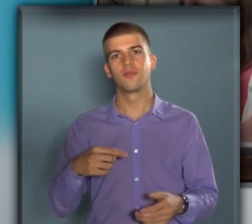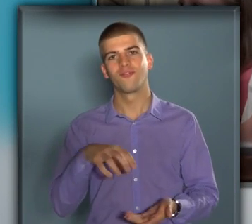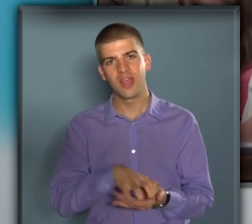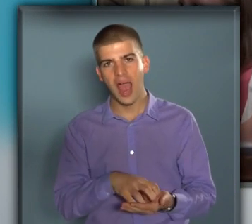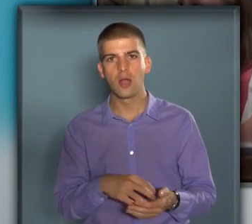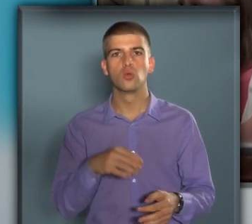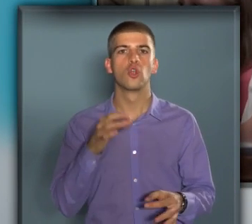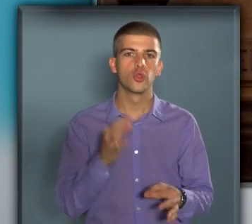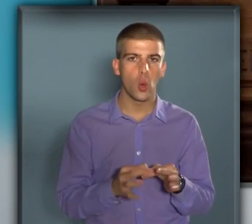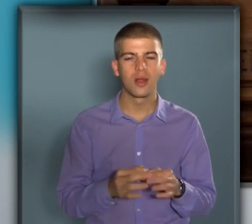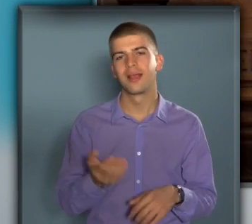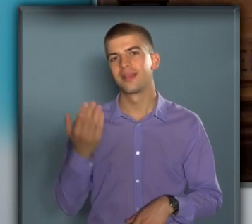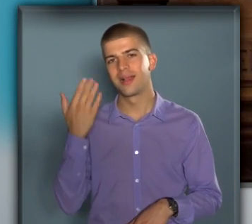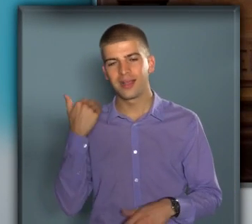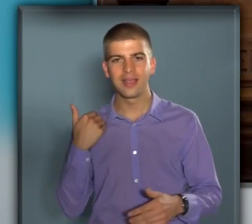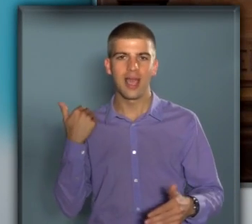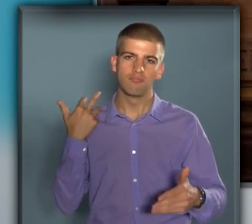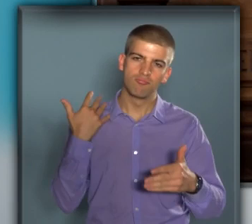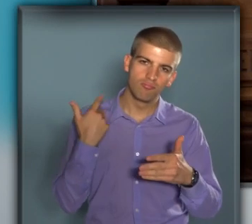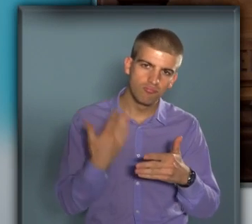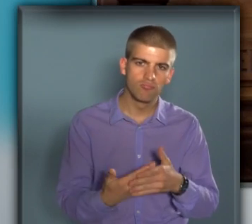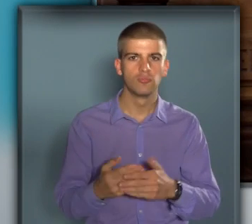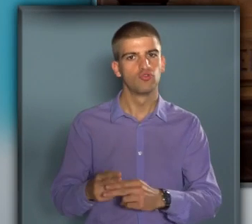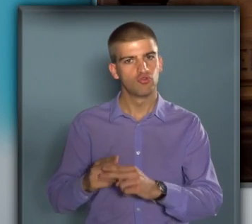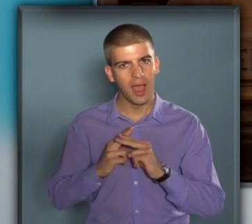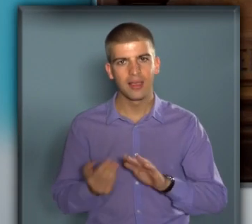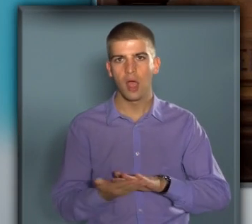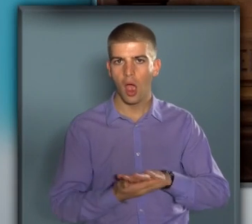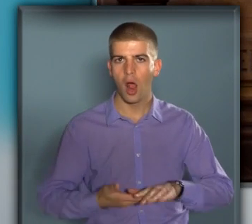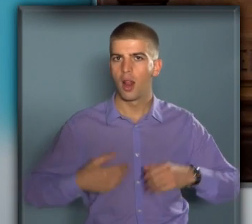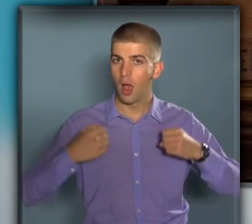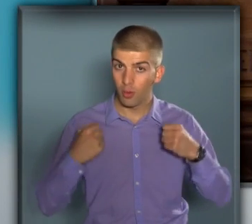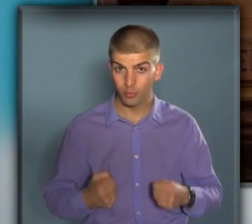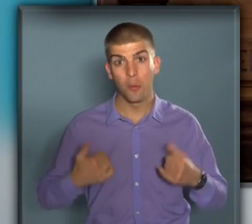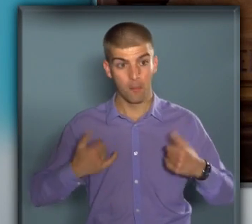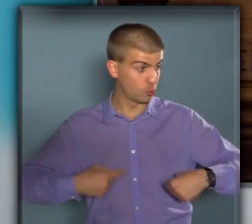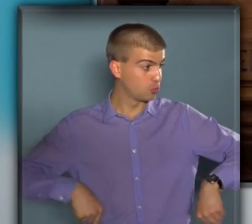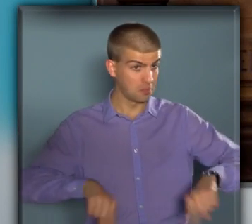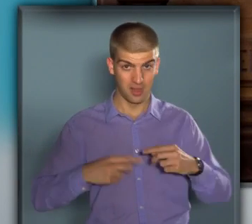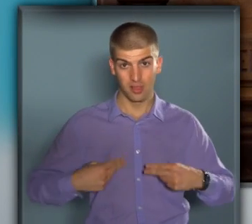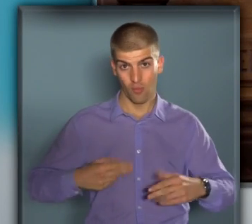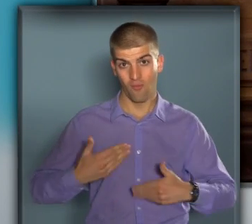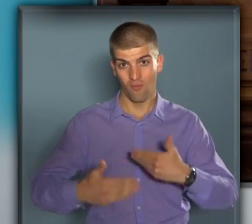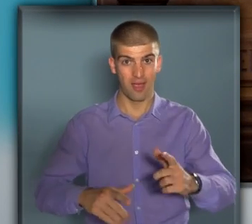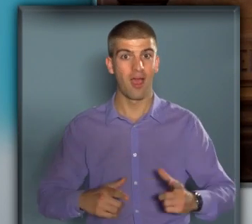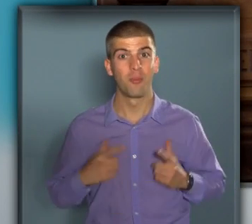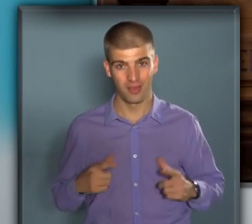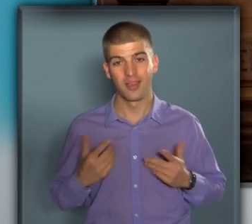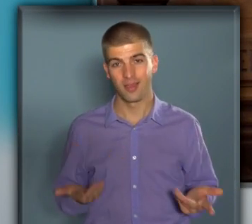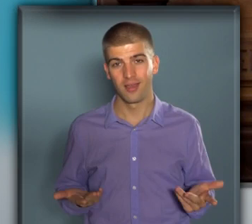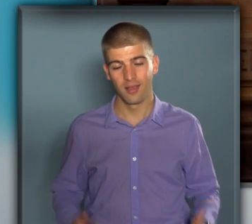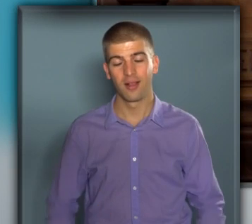a történetében, a régmúltjában megteremtették azokat az alapokat, amelyek mentén mi élhetjük